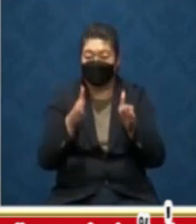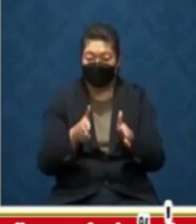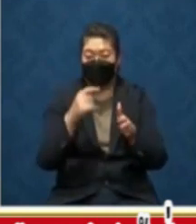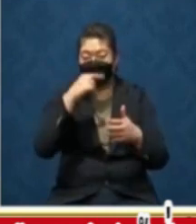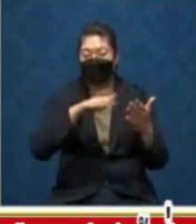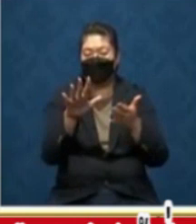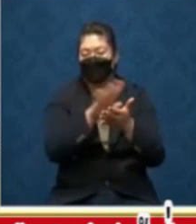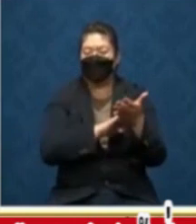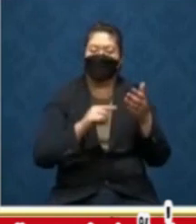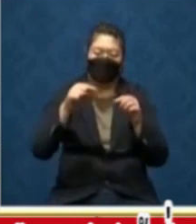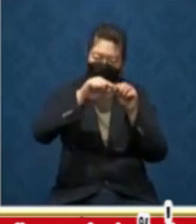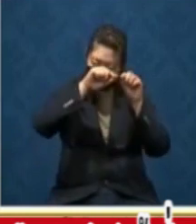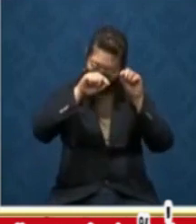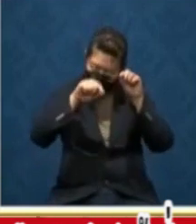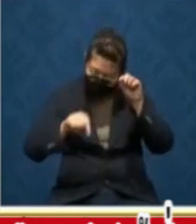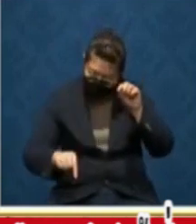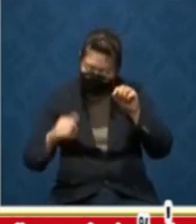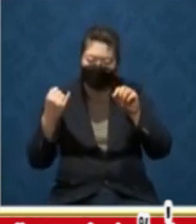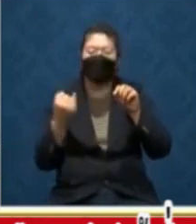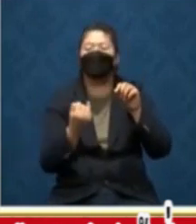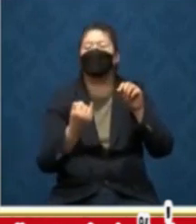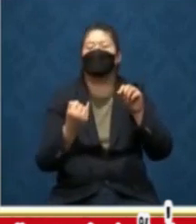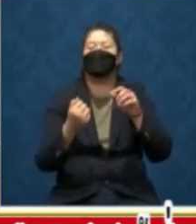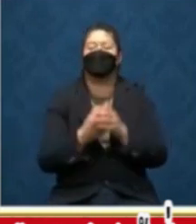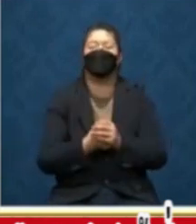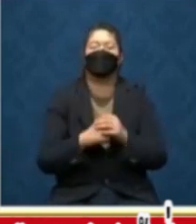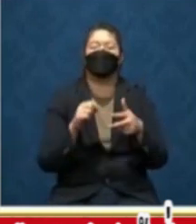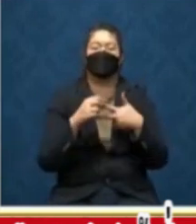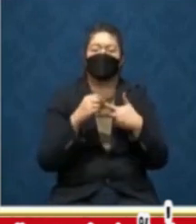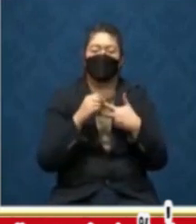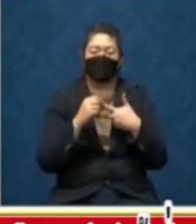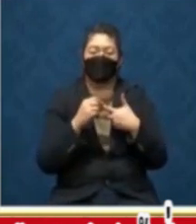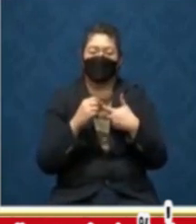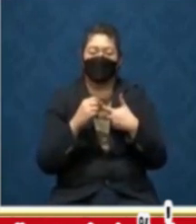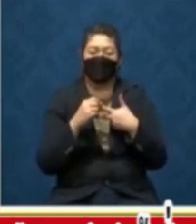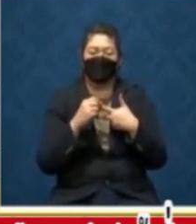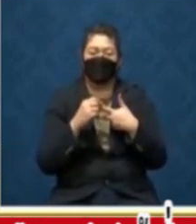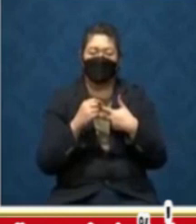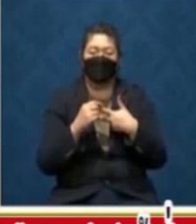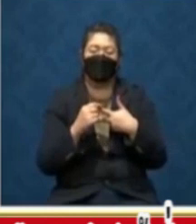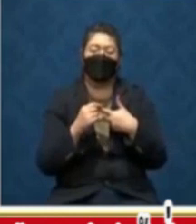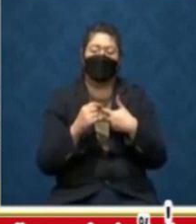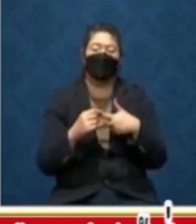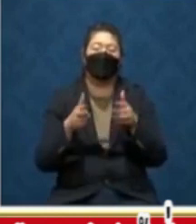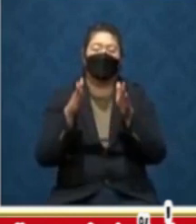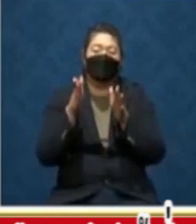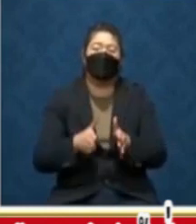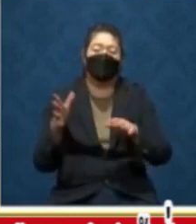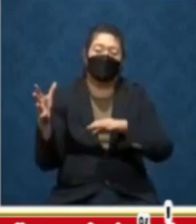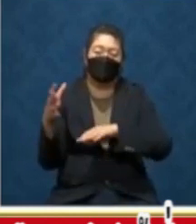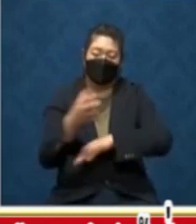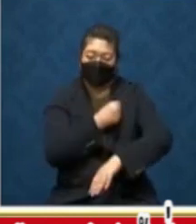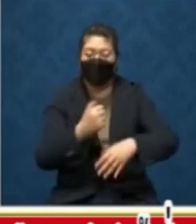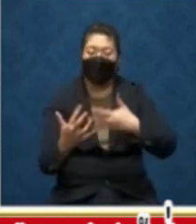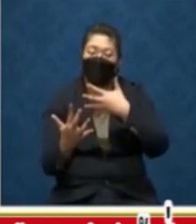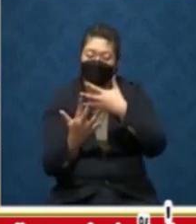ตลอดก็เรียกร้องที่สองกันจับกุมขังหรือให้ปล่อยนักโทษทางการเมืองอัน